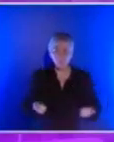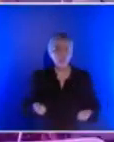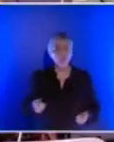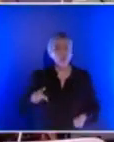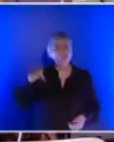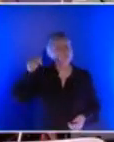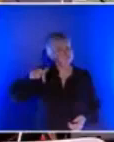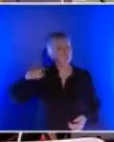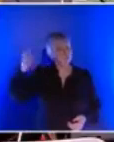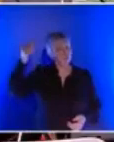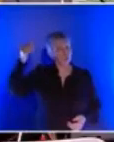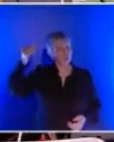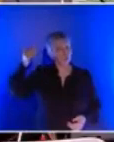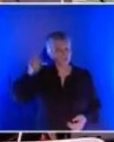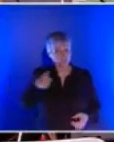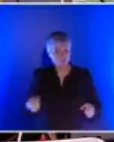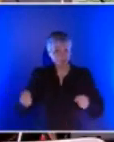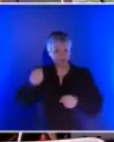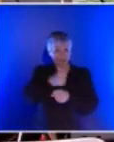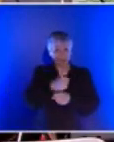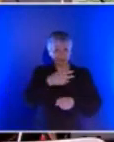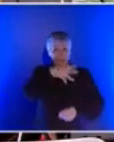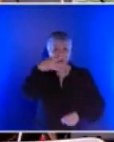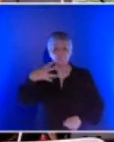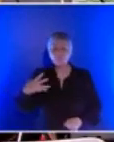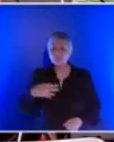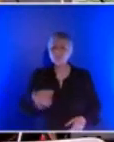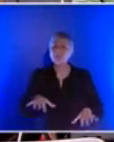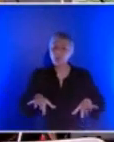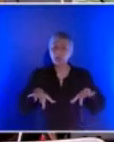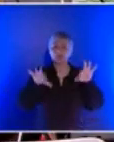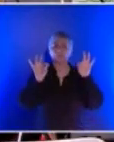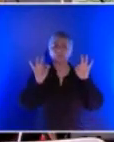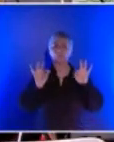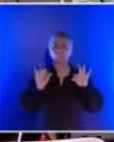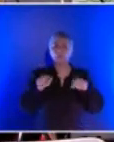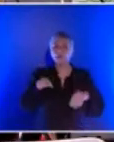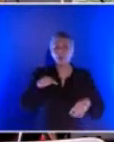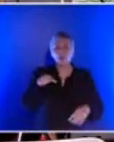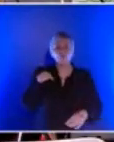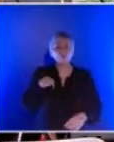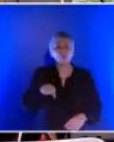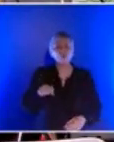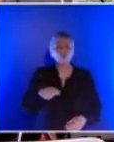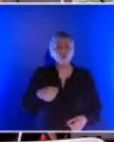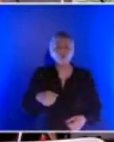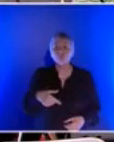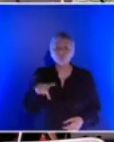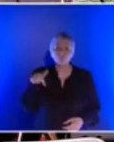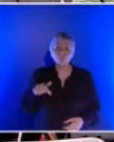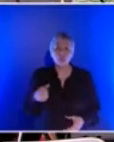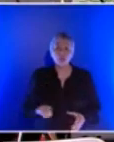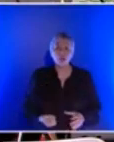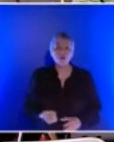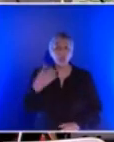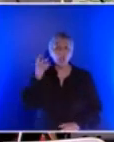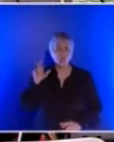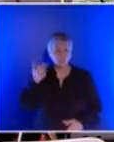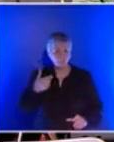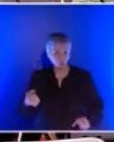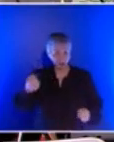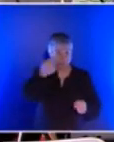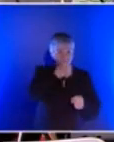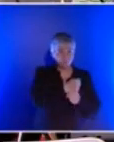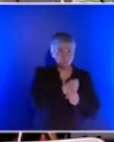κυβέρνηση ΣΥΡΙΖΑ και με φοβερή επιμονή η Νέα Δημοκρατία ανέστηλε. Και τέλος, υπάρχει